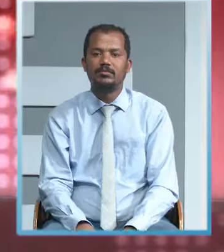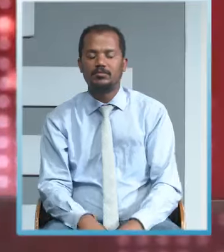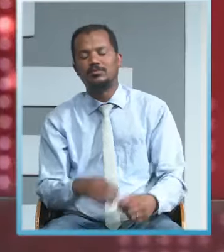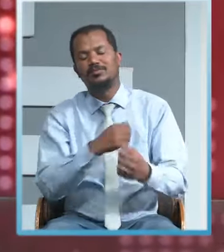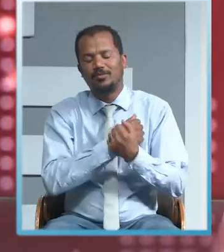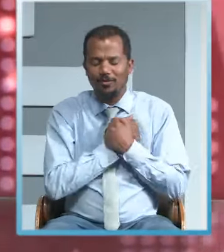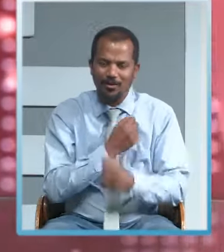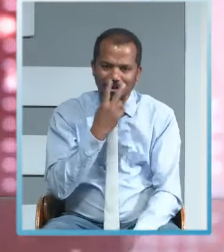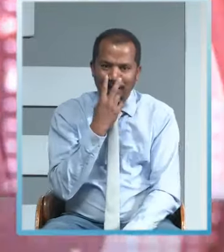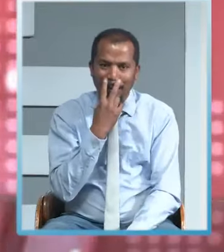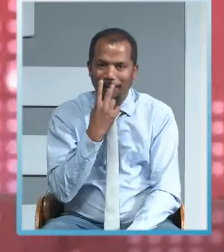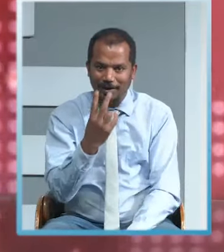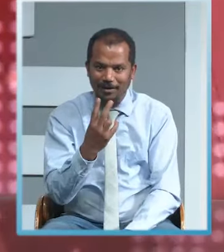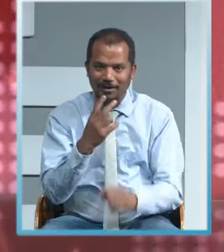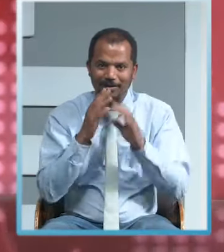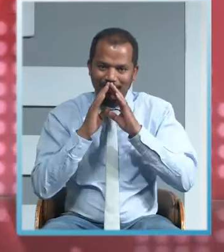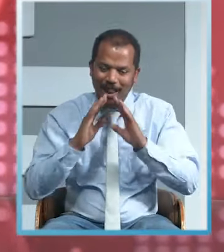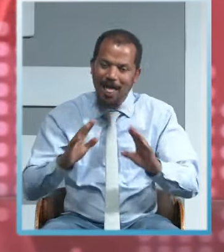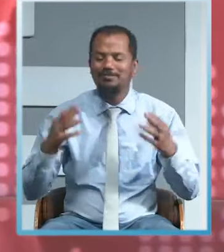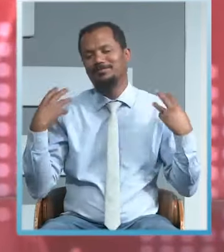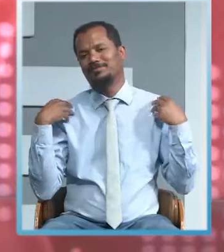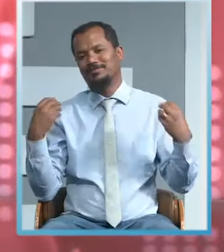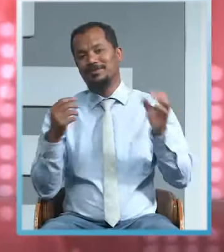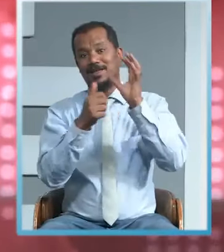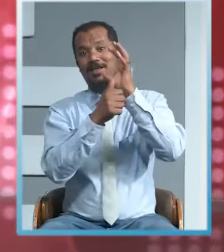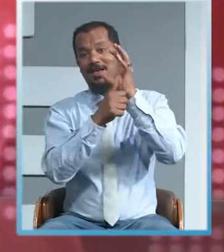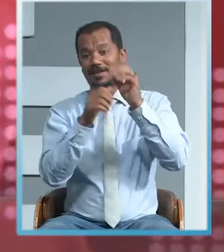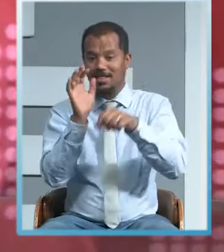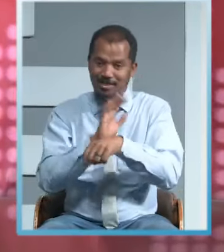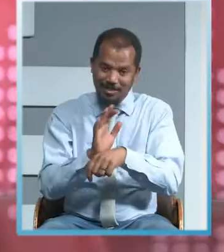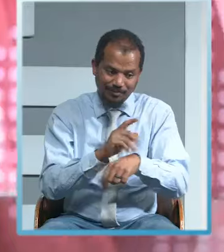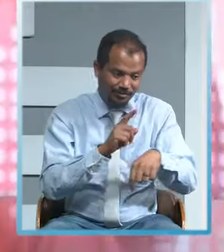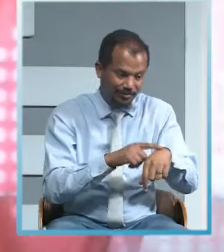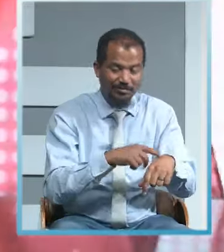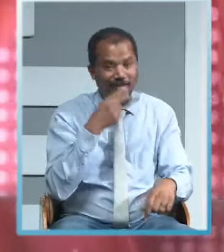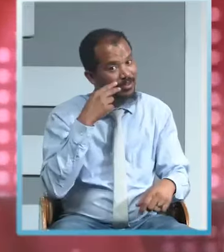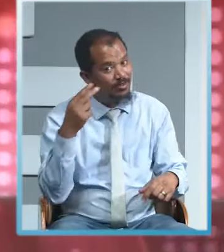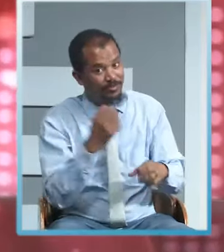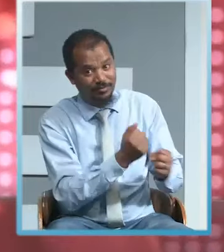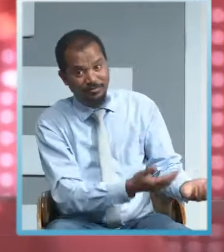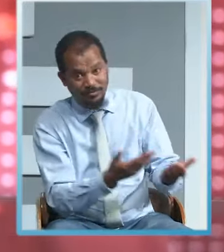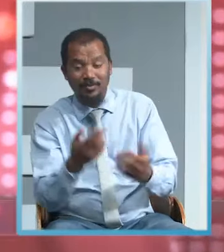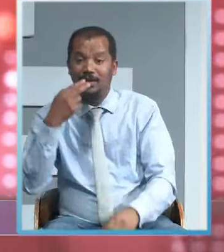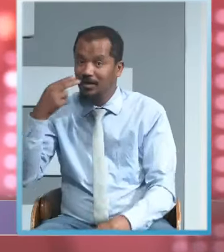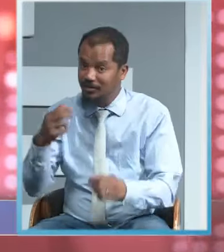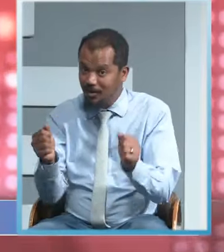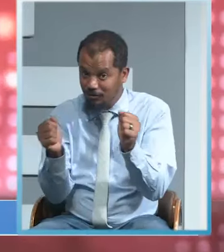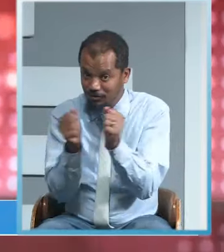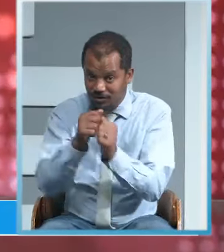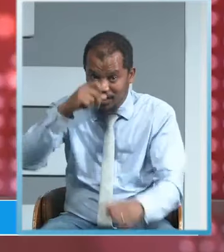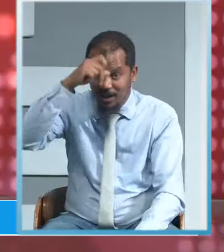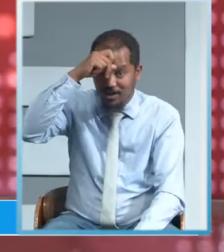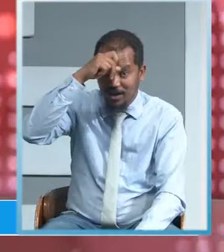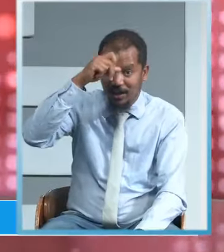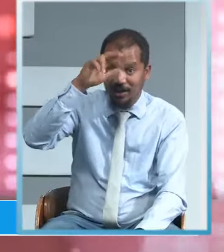ውድ ተመልካቾች ሰላም ጤና ይስጥልን። ከኢሳት ቴሌቪዥን የሰዓቱን ዜና ይዘን ቀርበናል። ከዜናዎቹ ጋር